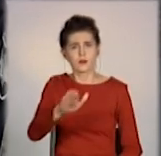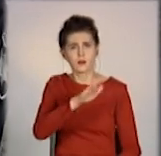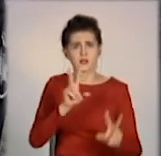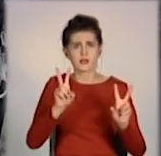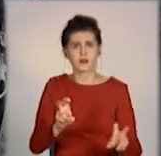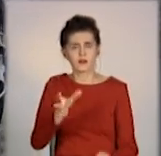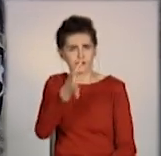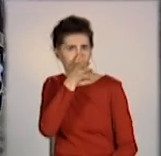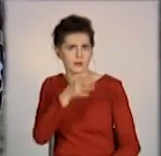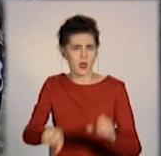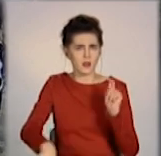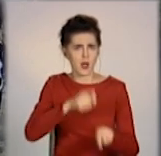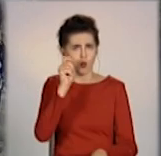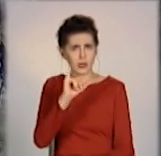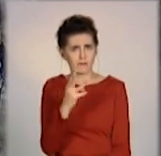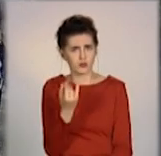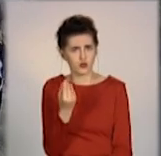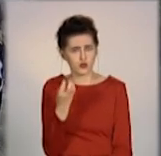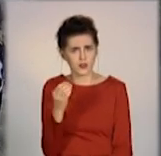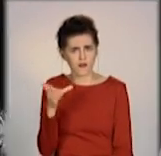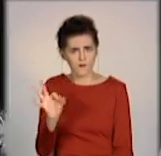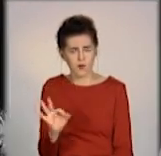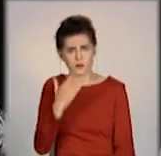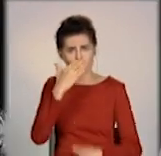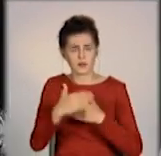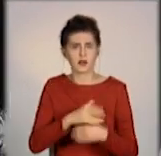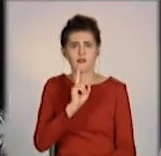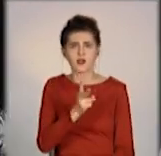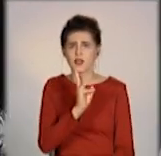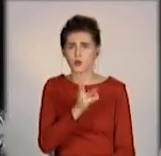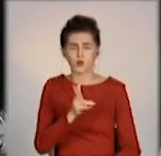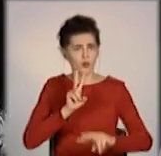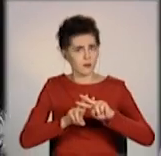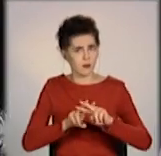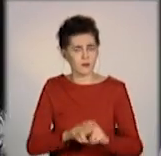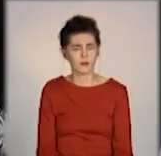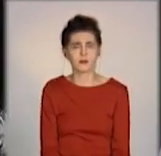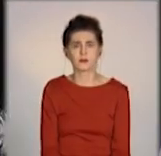знищення або пошкодження майна. Санкція цієї статті передбачає до 3 років позбавлення волі.